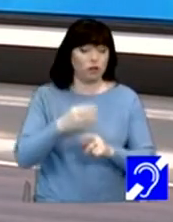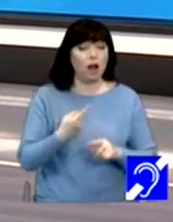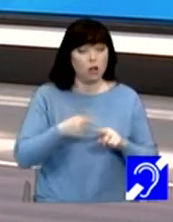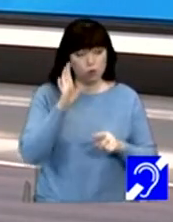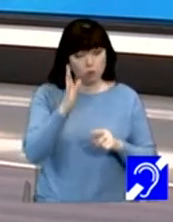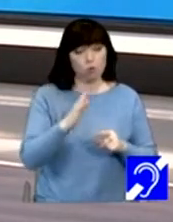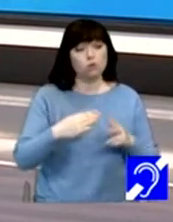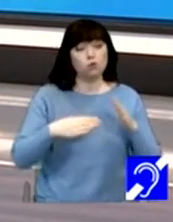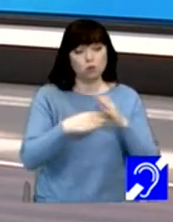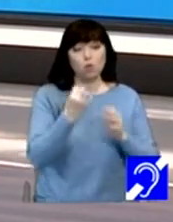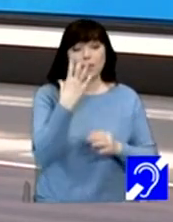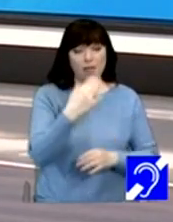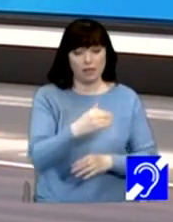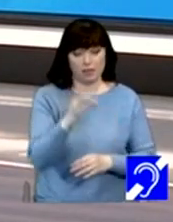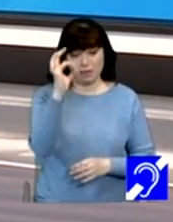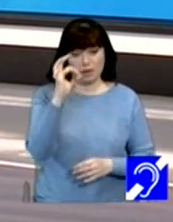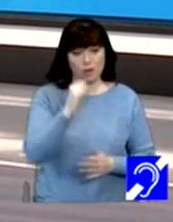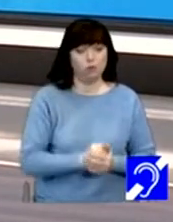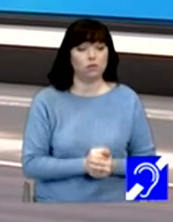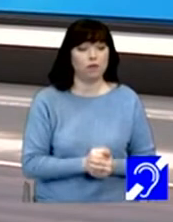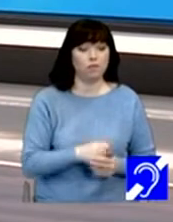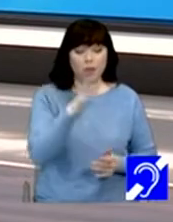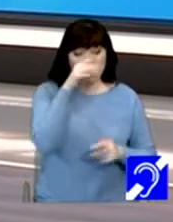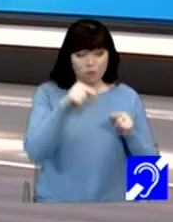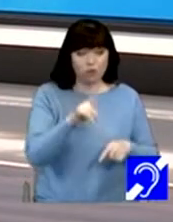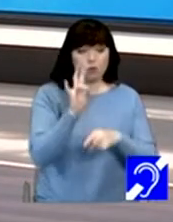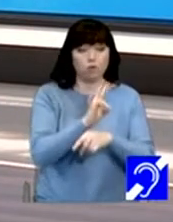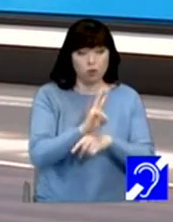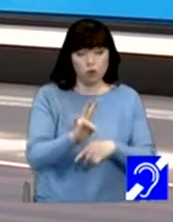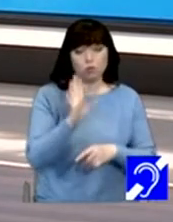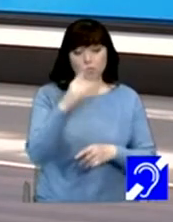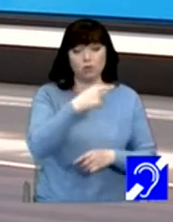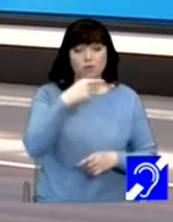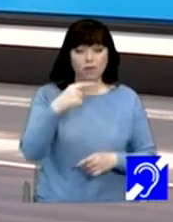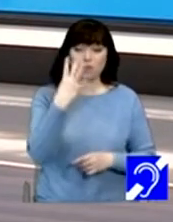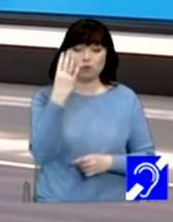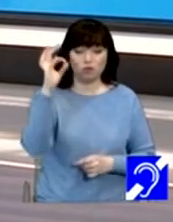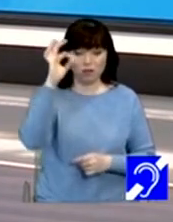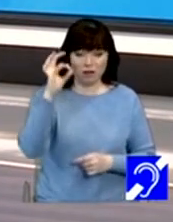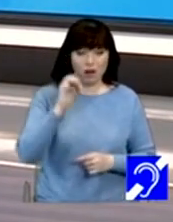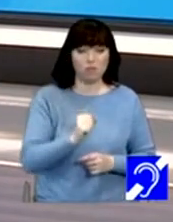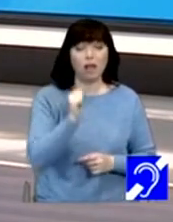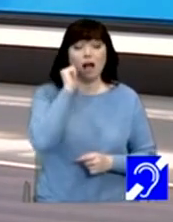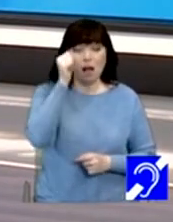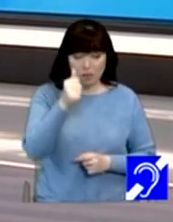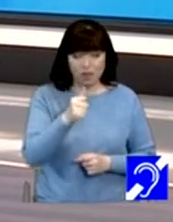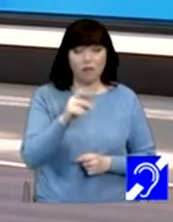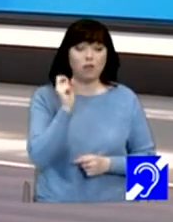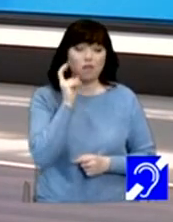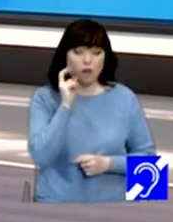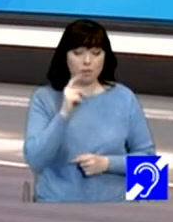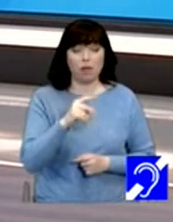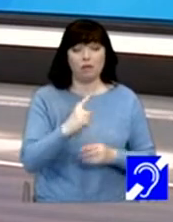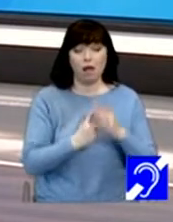ajunge până la 15 grade. La Chișinău, la noapte, se vor înregistra -4 grade, iar mâine, în orele prânzului, mercurul